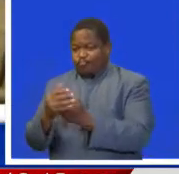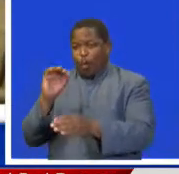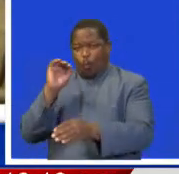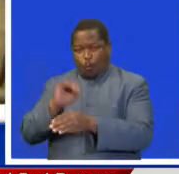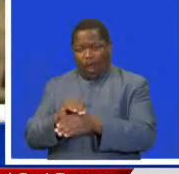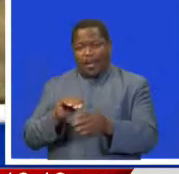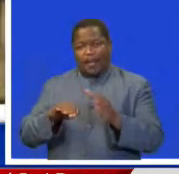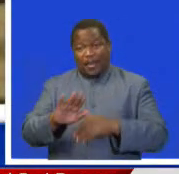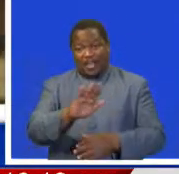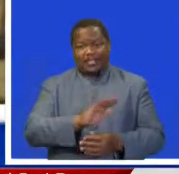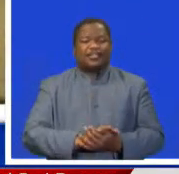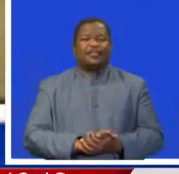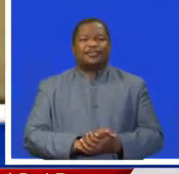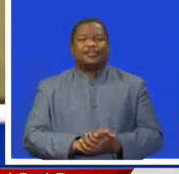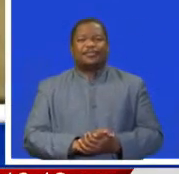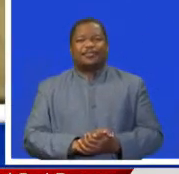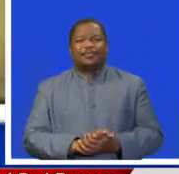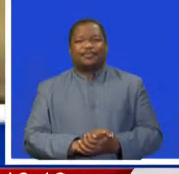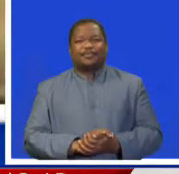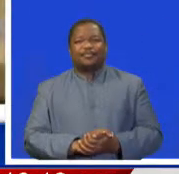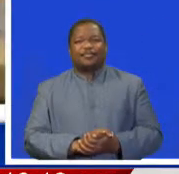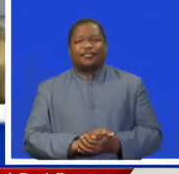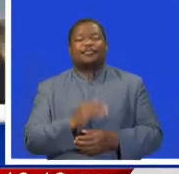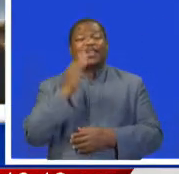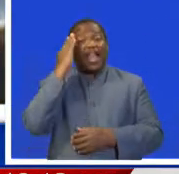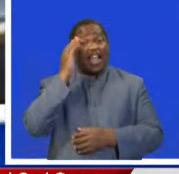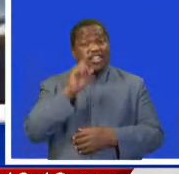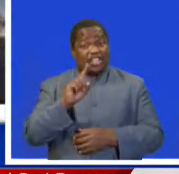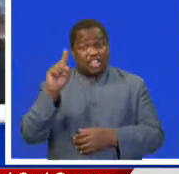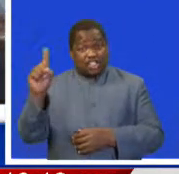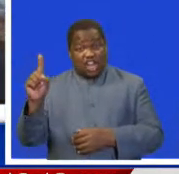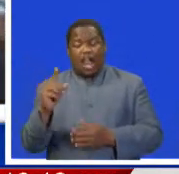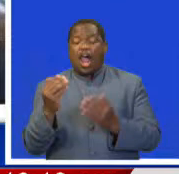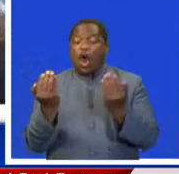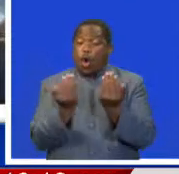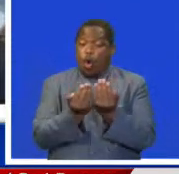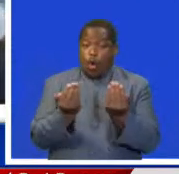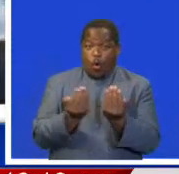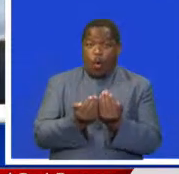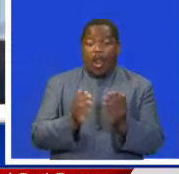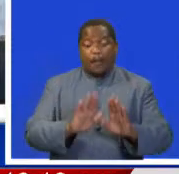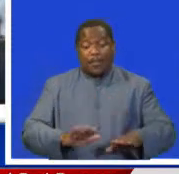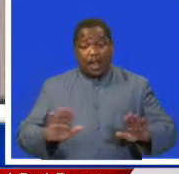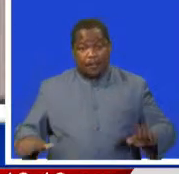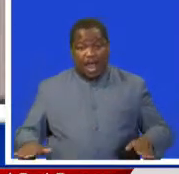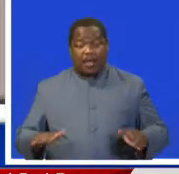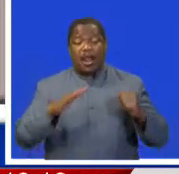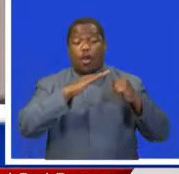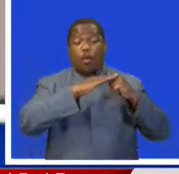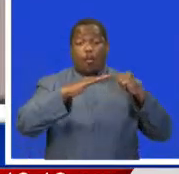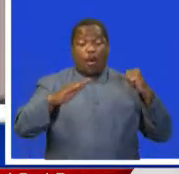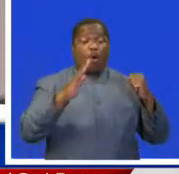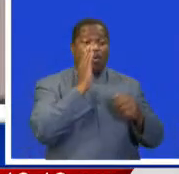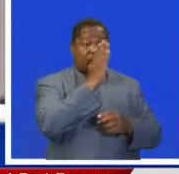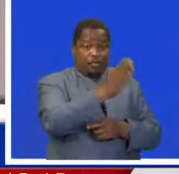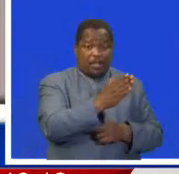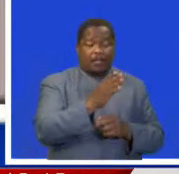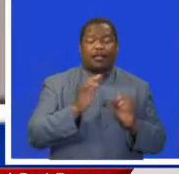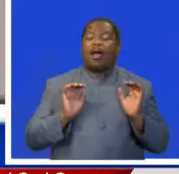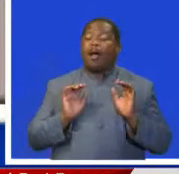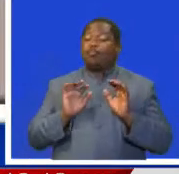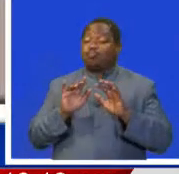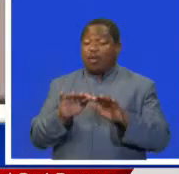Emhlanganweni lobo ubanjelwe esiteki lapho khona bothishela nhloko betikolwa telibanga leliphansi elibonjeni bebahlangene khona nenkampani